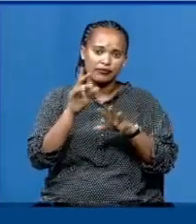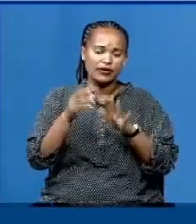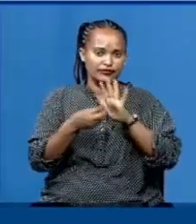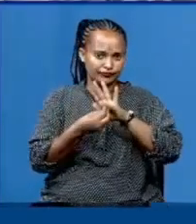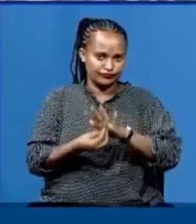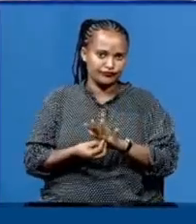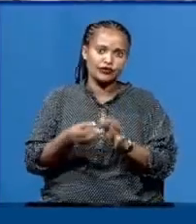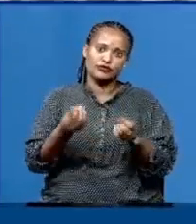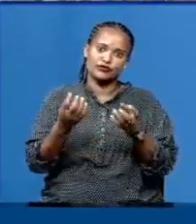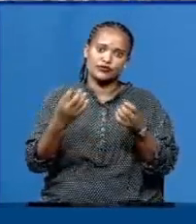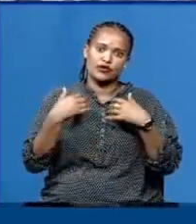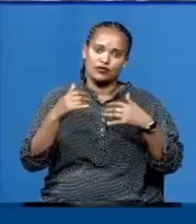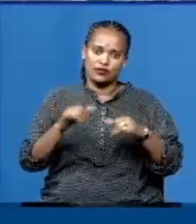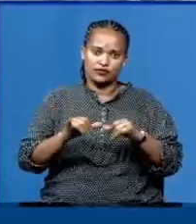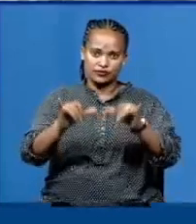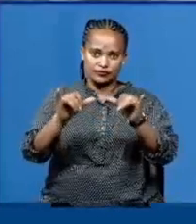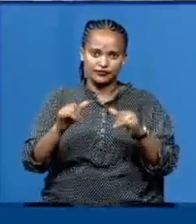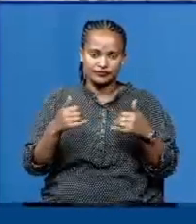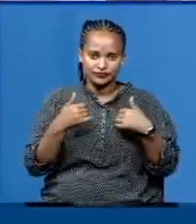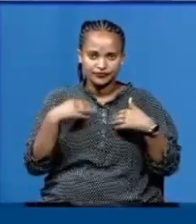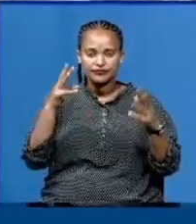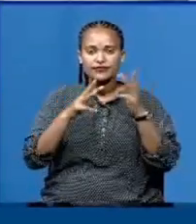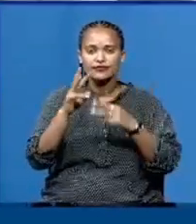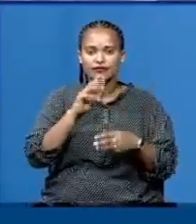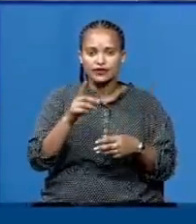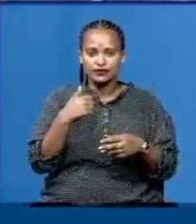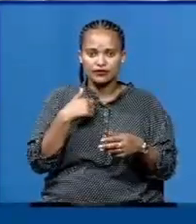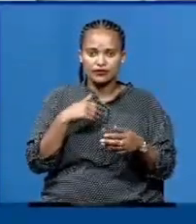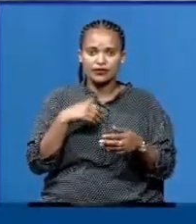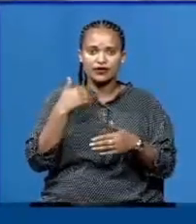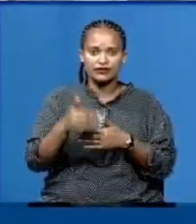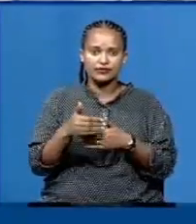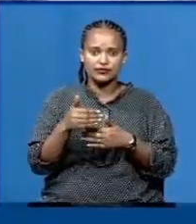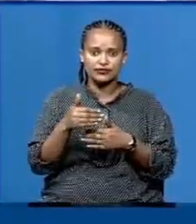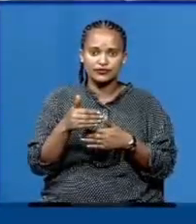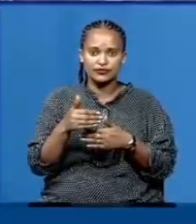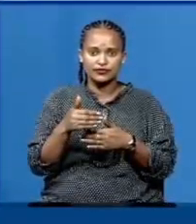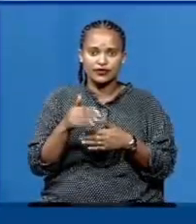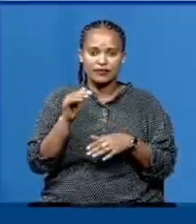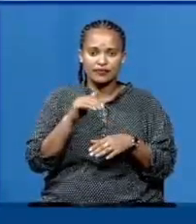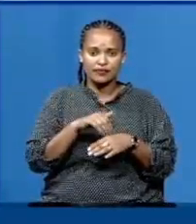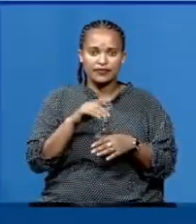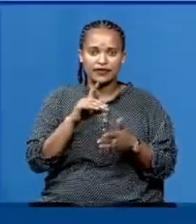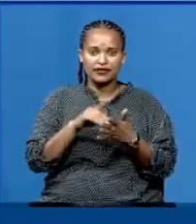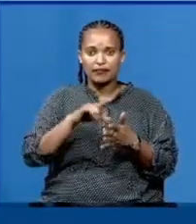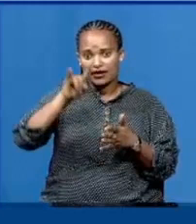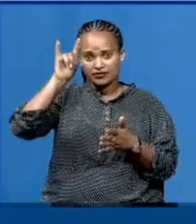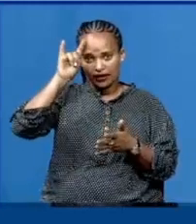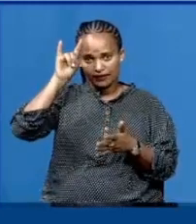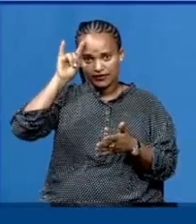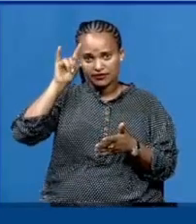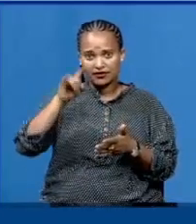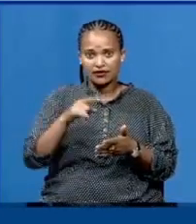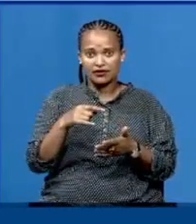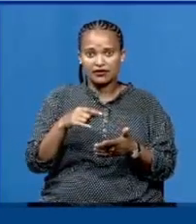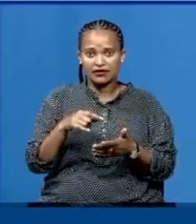ከባቢ እዙ ይበሃል ፀገም ፈትሑ ተክትዛረት ኣፀጋሚ እኒሀ ማለት እዩ። ቀፂሉ ኣብ ከተማ ዛላምበሳ እዩ